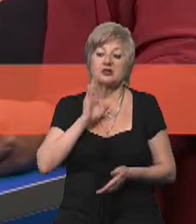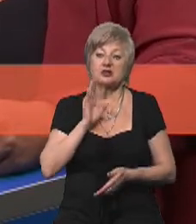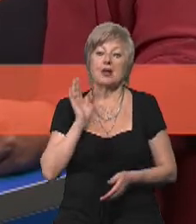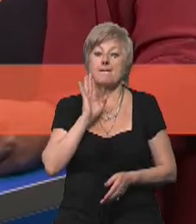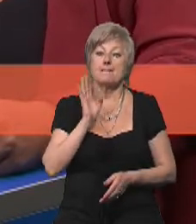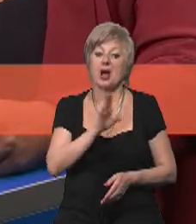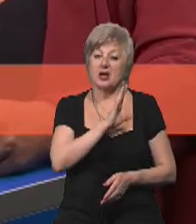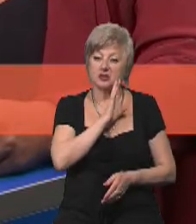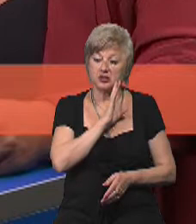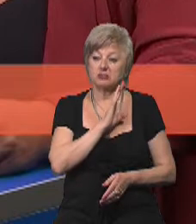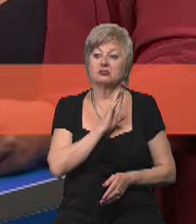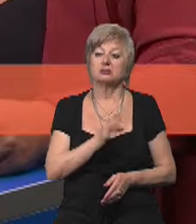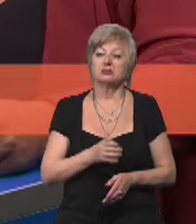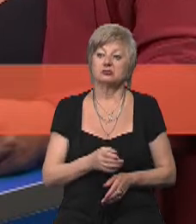мати,